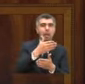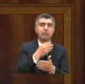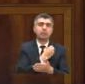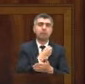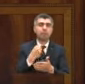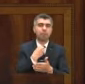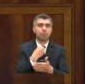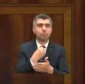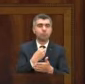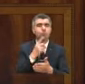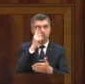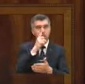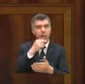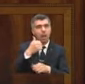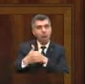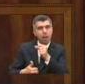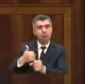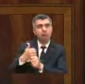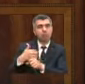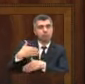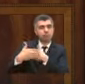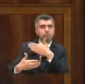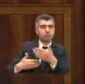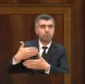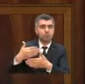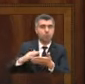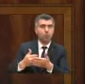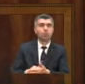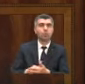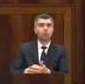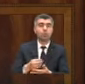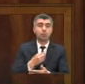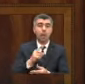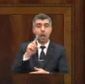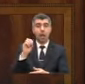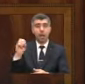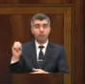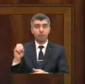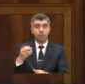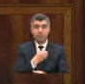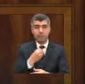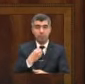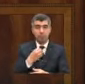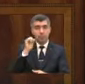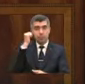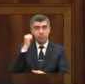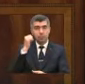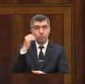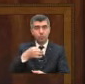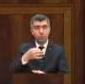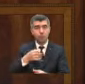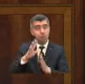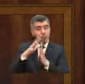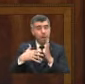يكون واعد في السنوات المقبلة. ما يمكنش غير نبغي نكون 1000 طبيب وندير هكا ونكونها، هذه خطة